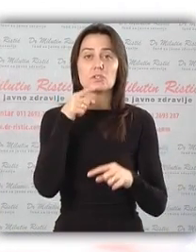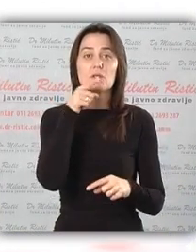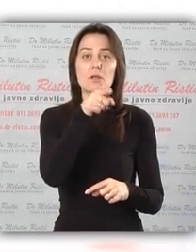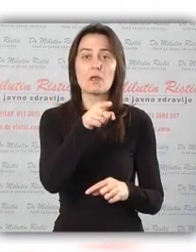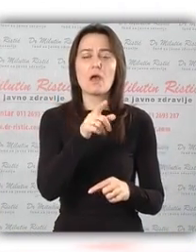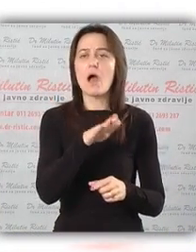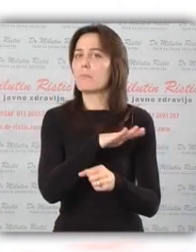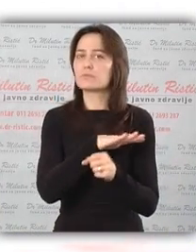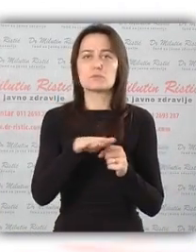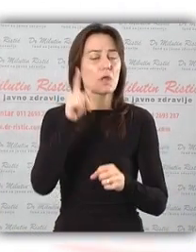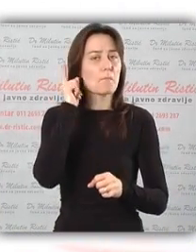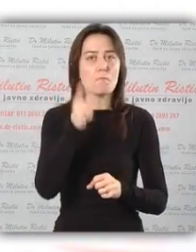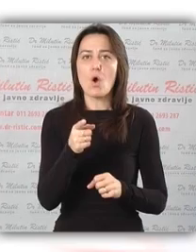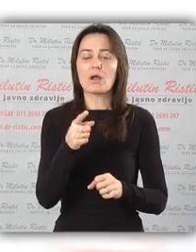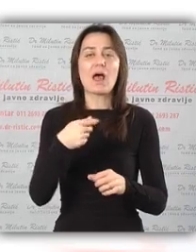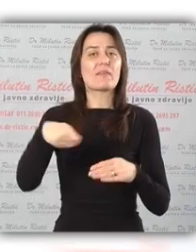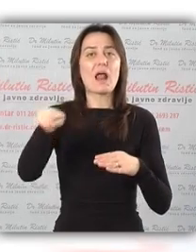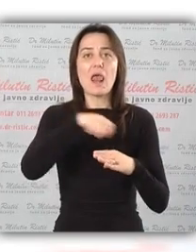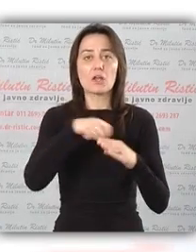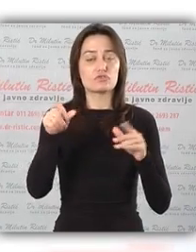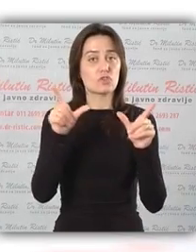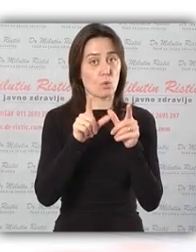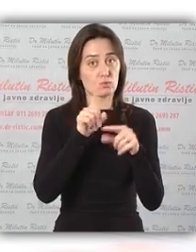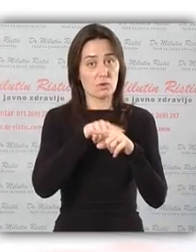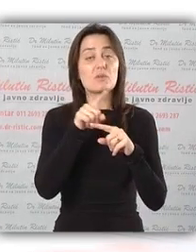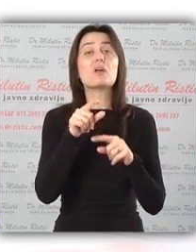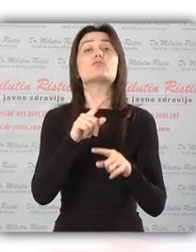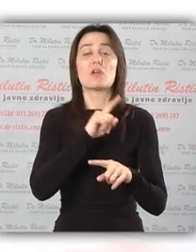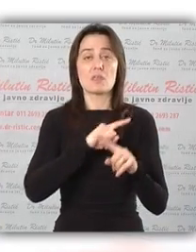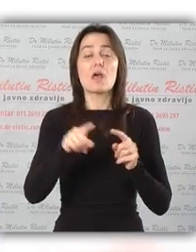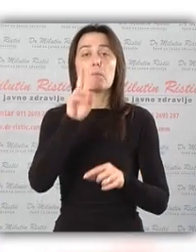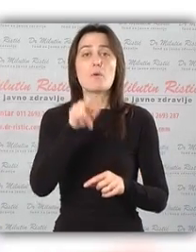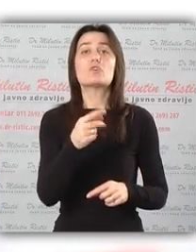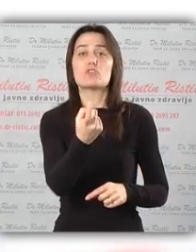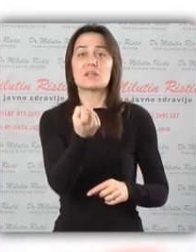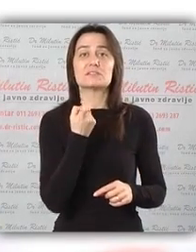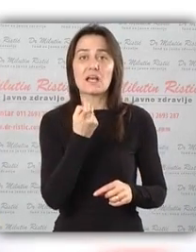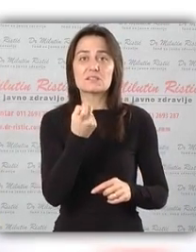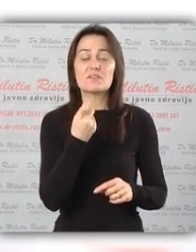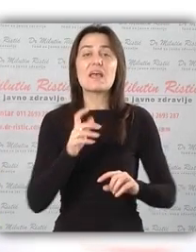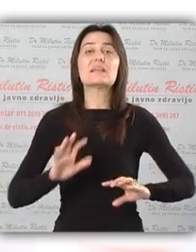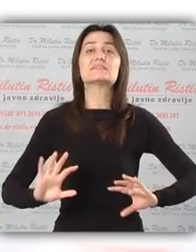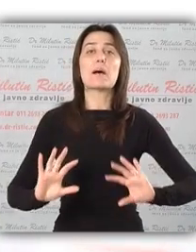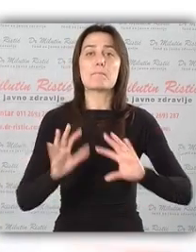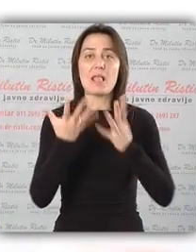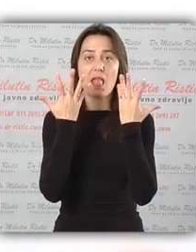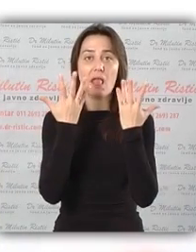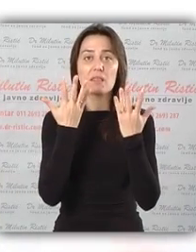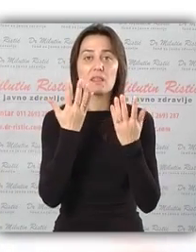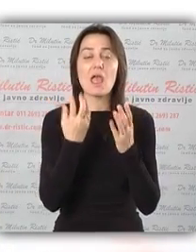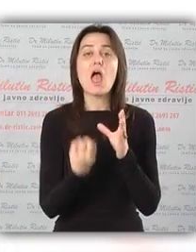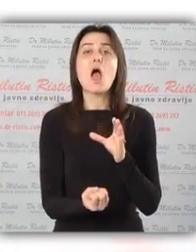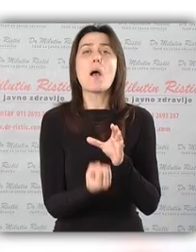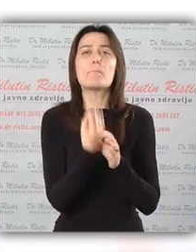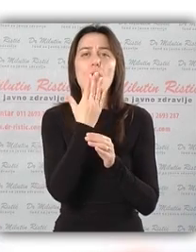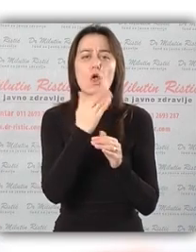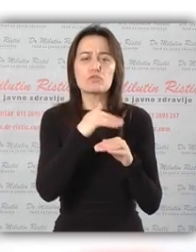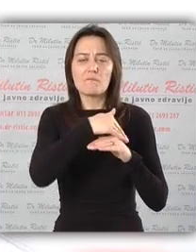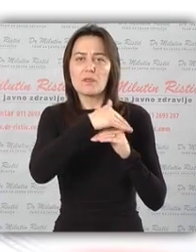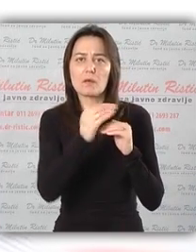trudnoći. Znači, Chlamydia trachomatis apsolutno mora lečiti u trudnoći jer može izazvati